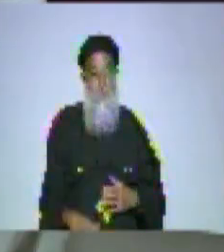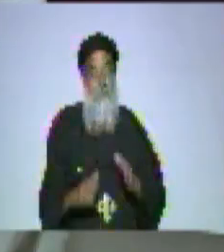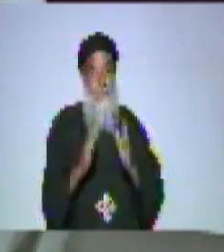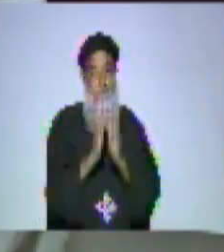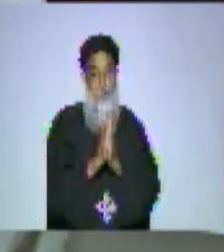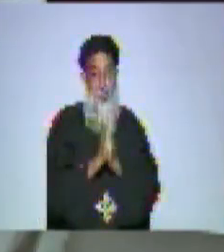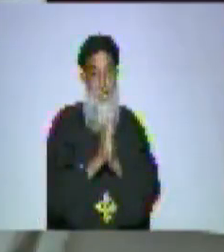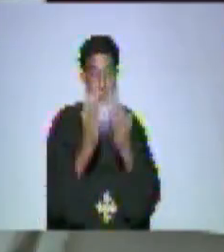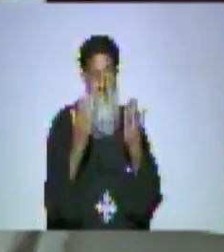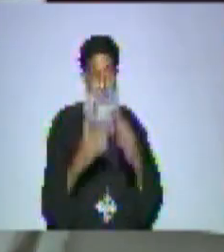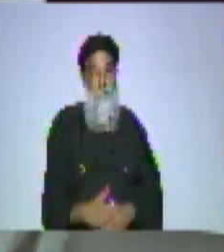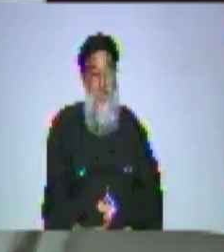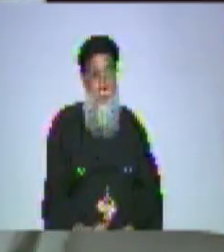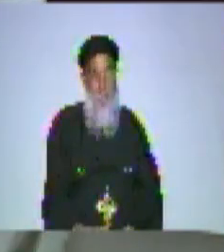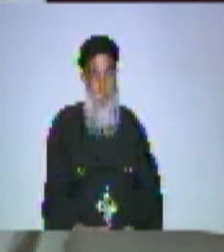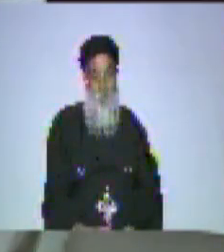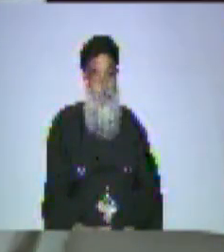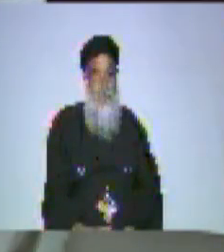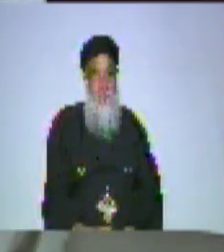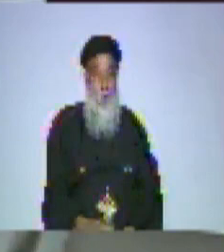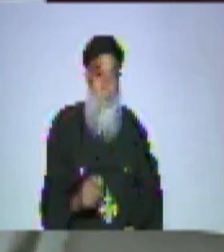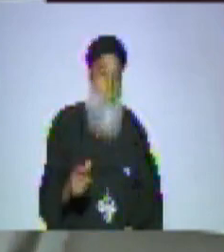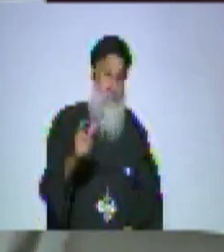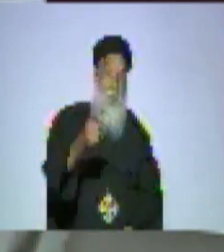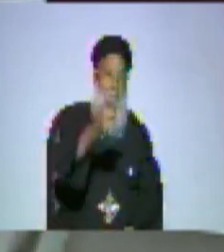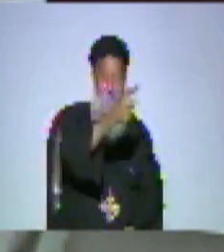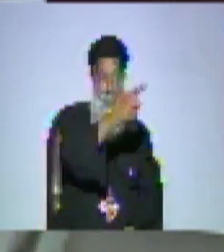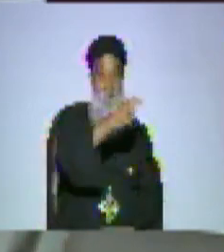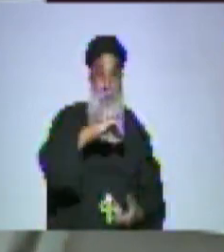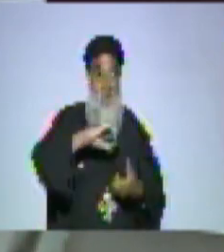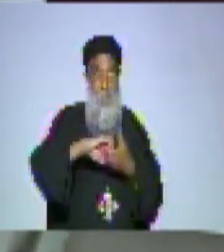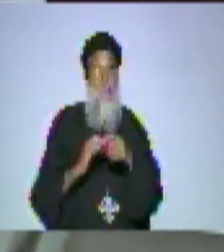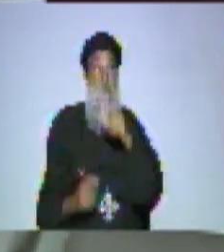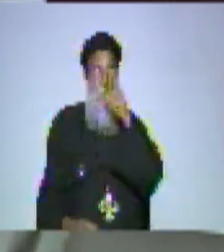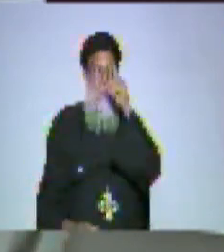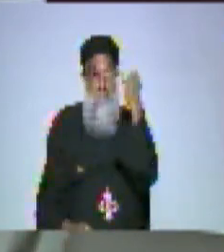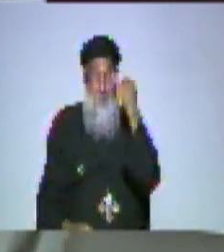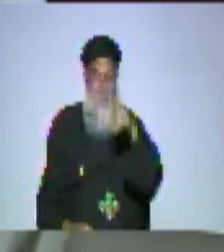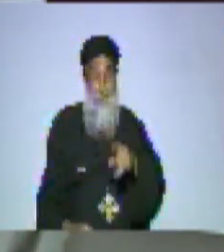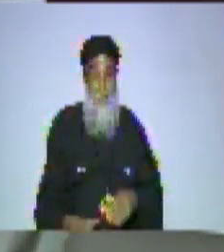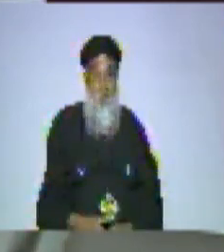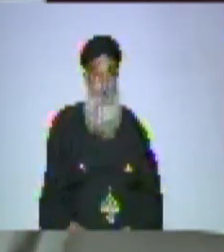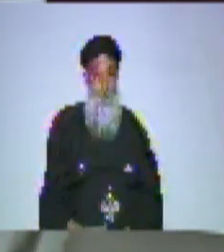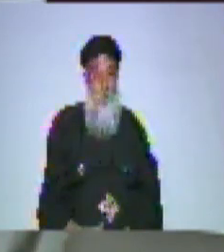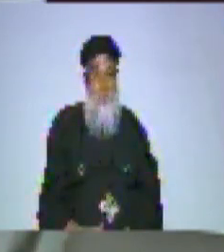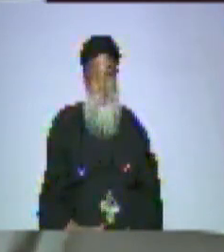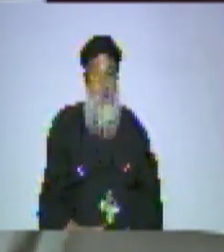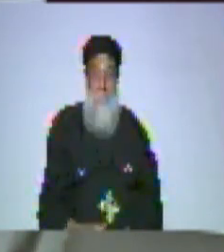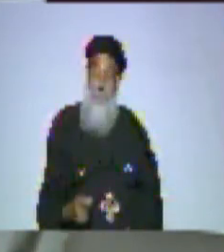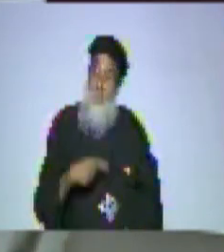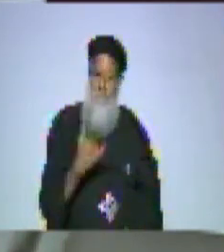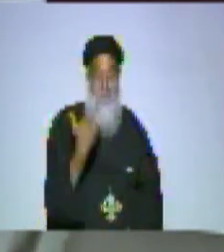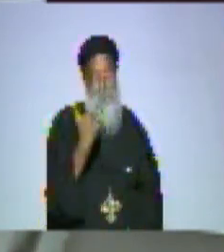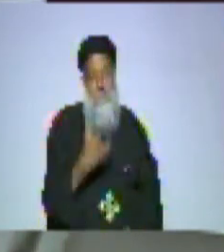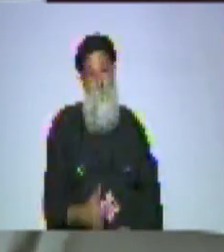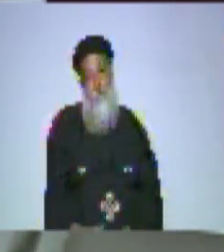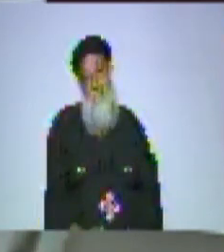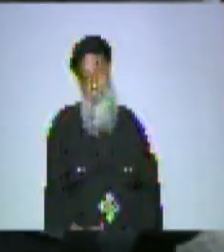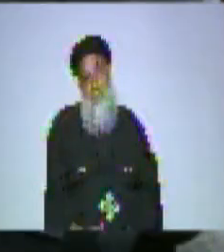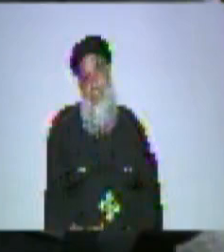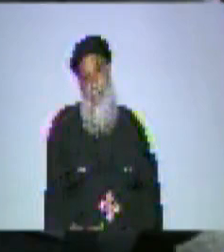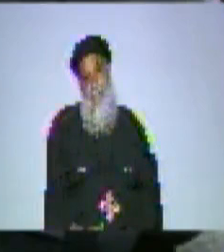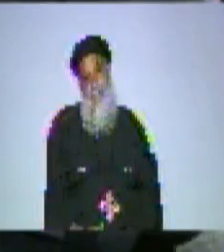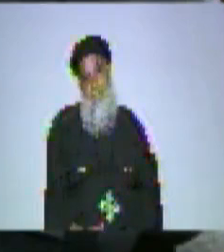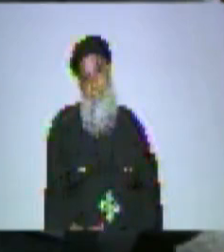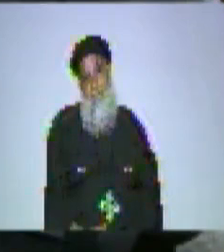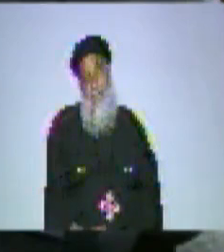صله يعني هل كل اللي بيصلي بيتصل بربنا فعلا ده مهم قوي ممكن اكون بصلي